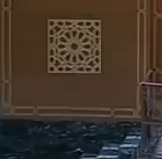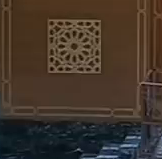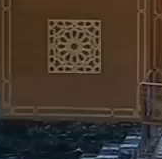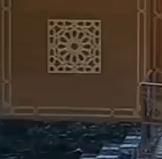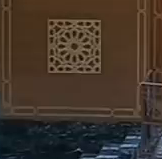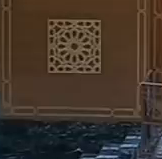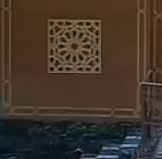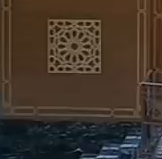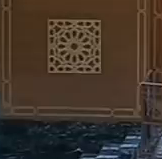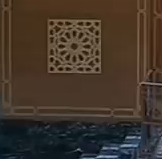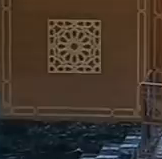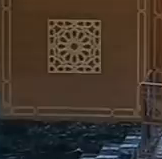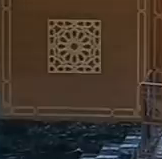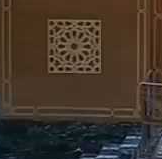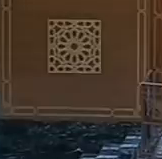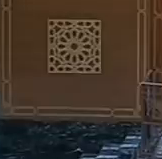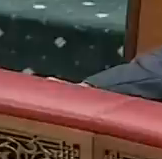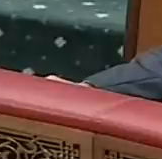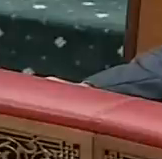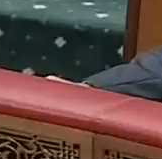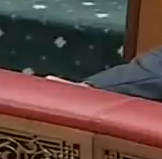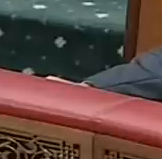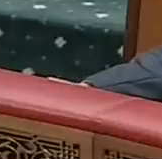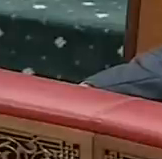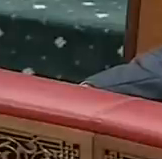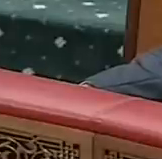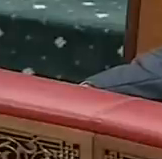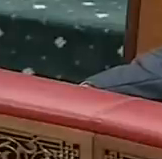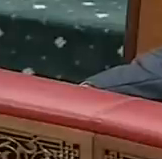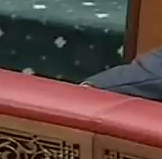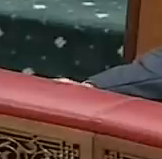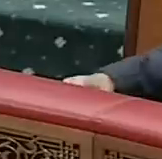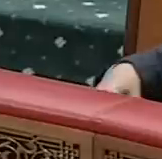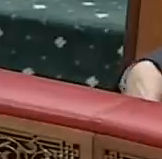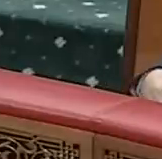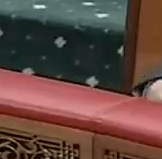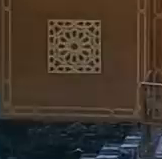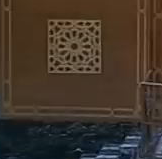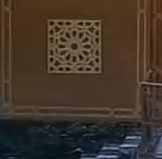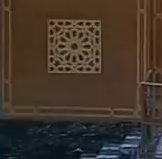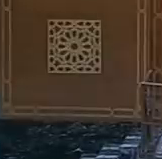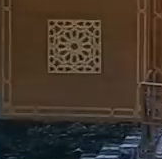هذه الجلسة بالأسئلة الموجهة إلى السيد وزير الداخلية حول موضوع العنف بالجامعات المغربية.